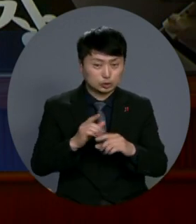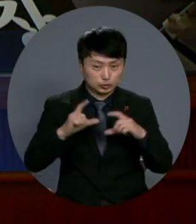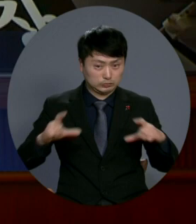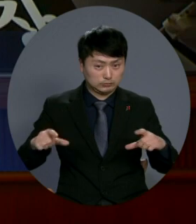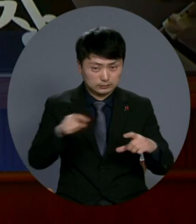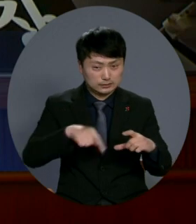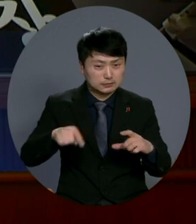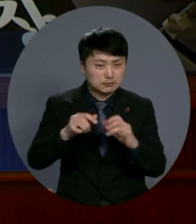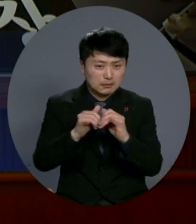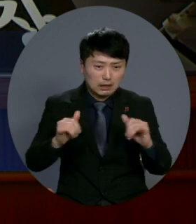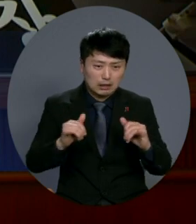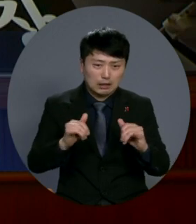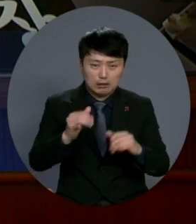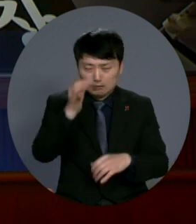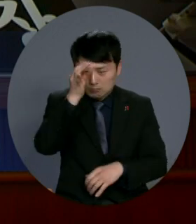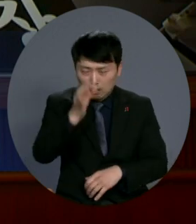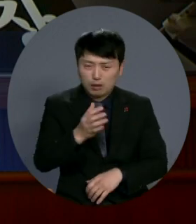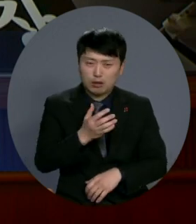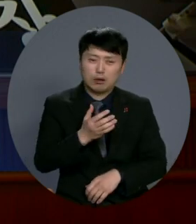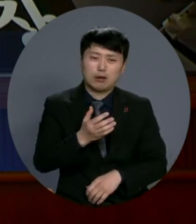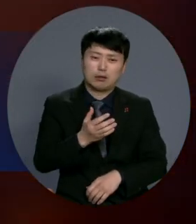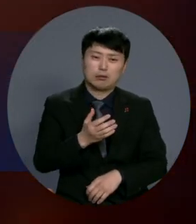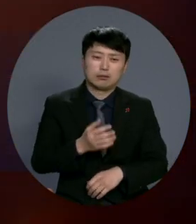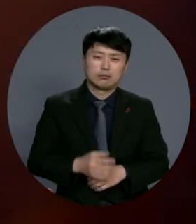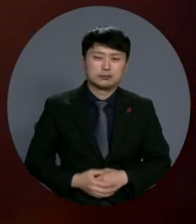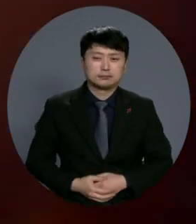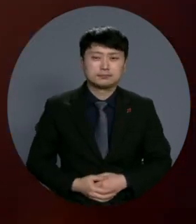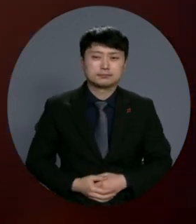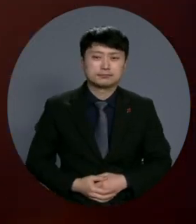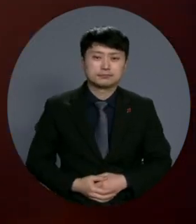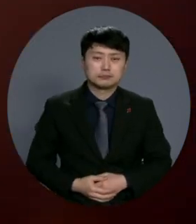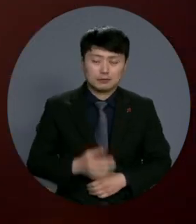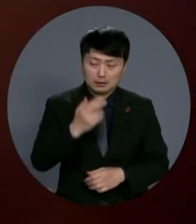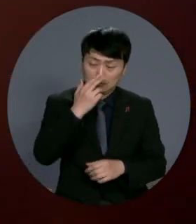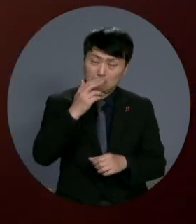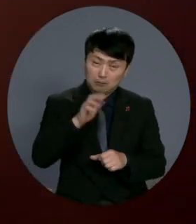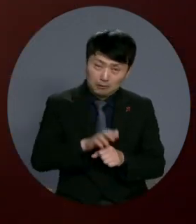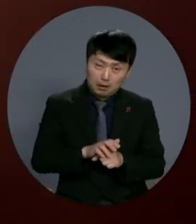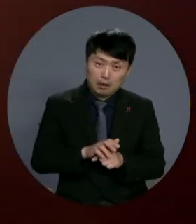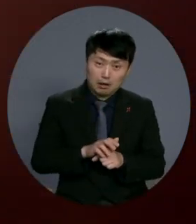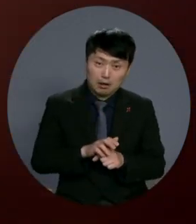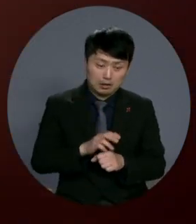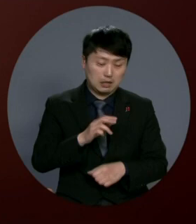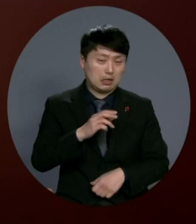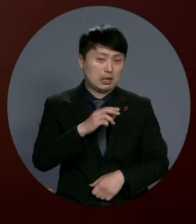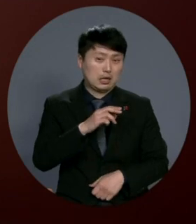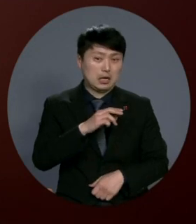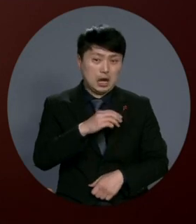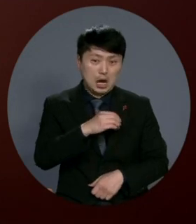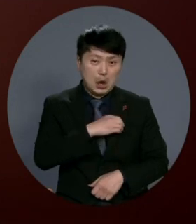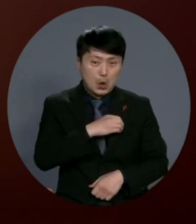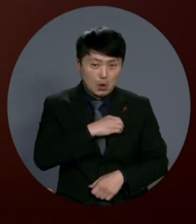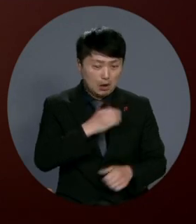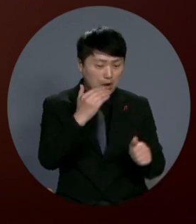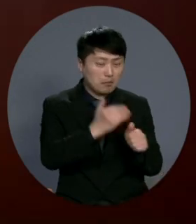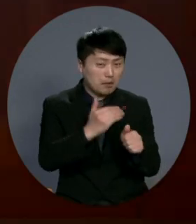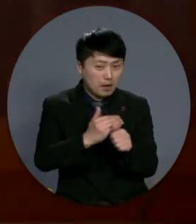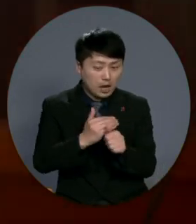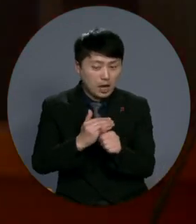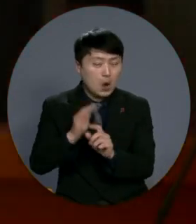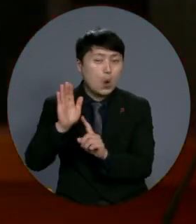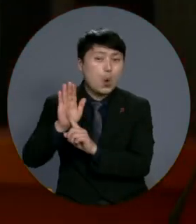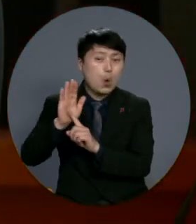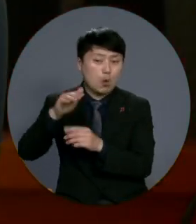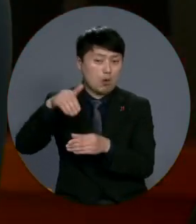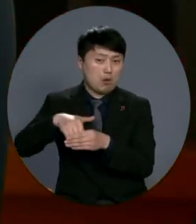국민들한테 보기에는 너무 죄송스럽죠, 솔직한 얘기로. 어처구니 없는 이딴 의원직 상실에 이어 공고까지 난